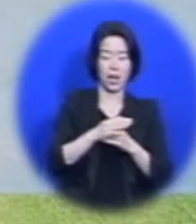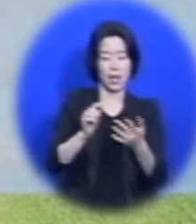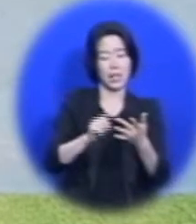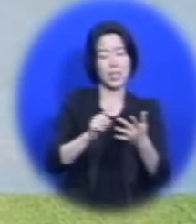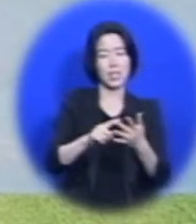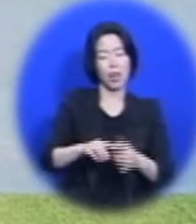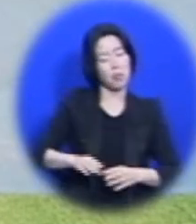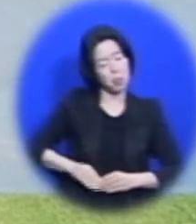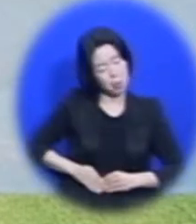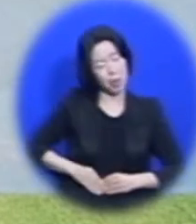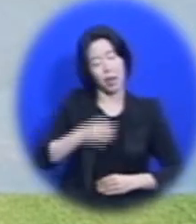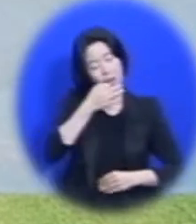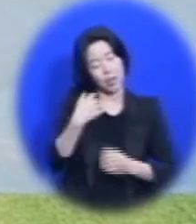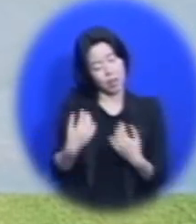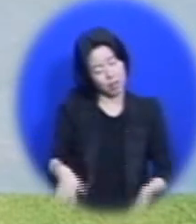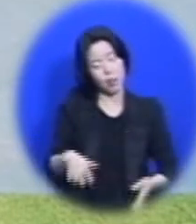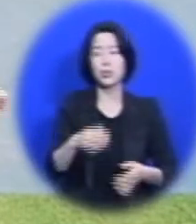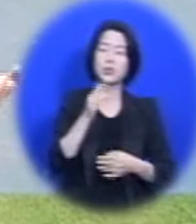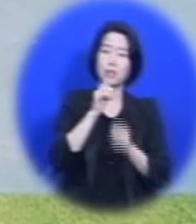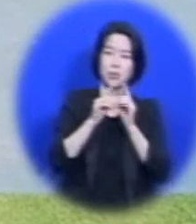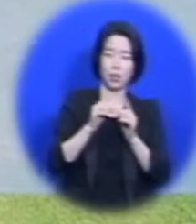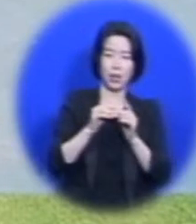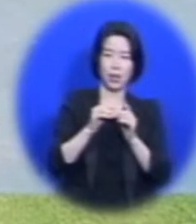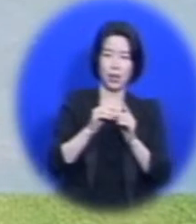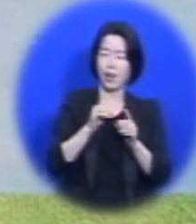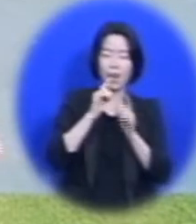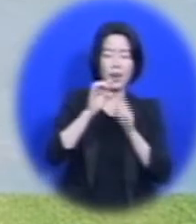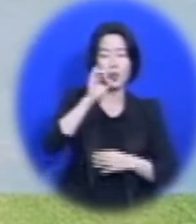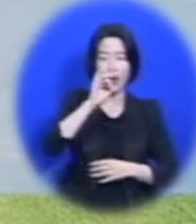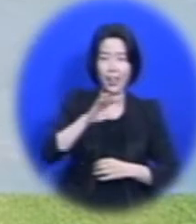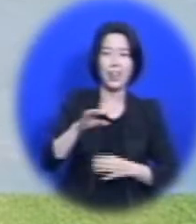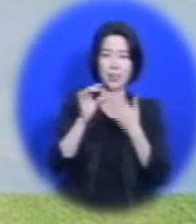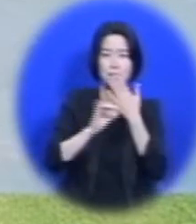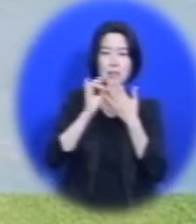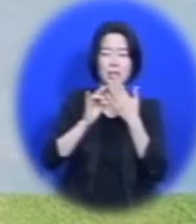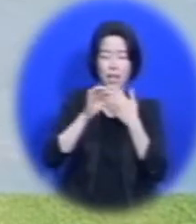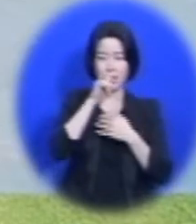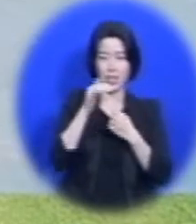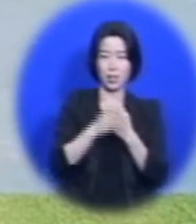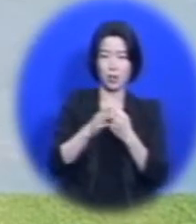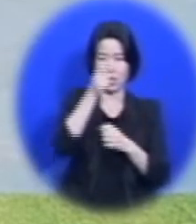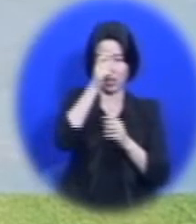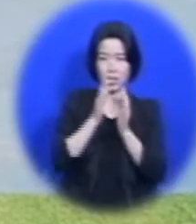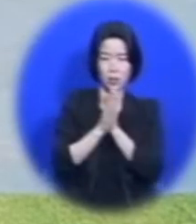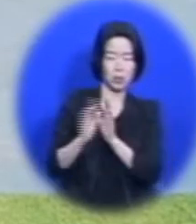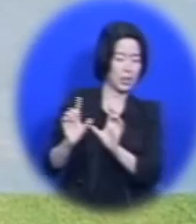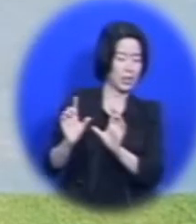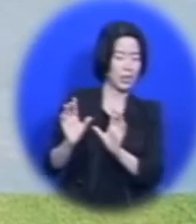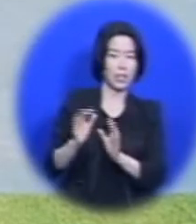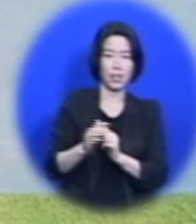배가 고파서 힘이 없어서 못한다고 그러고, 말도 안 되는 핑계를 대면서 기도를 서로 안 하려고 하니 할 수 없이